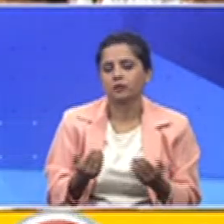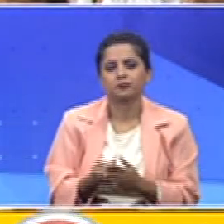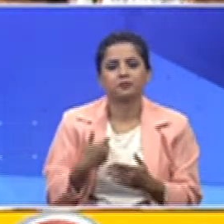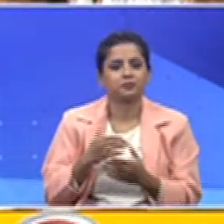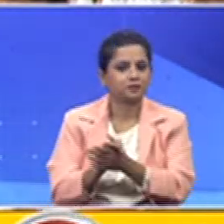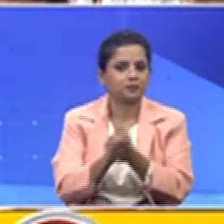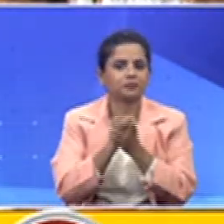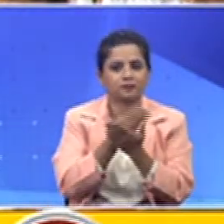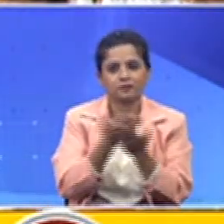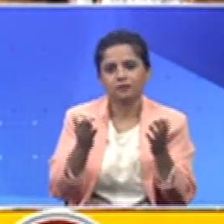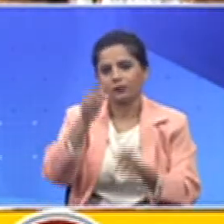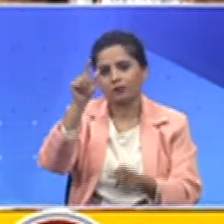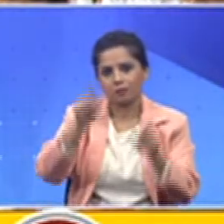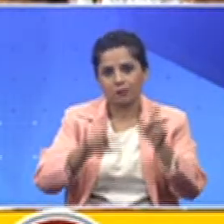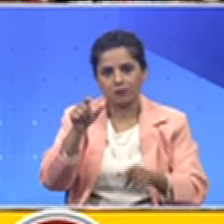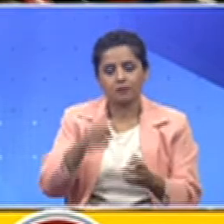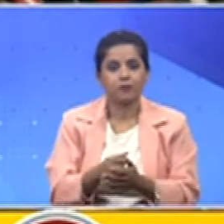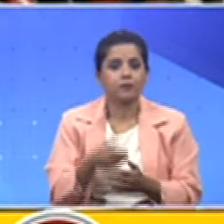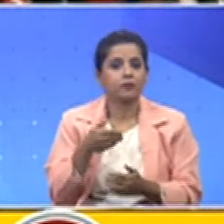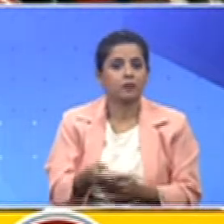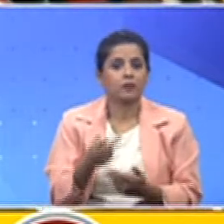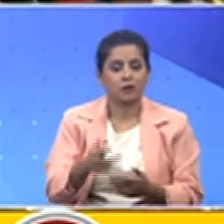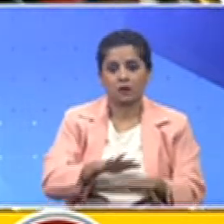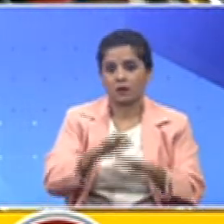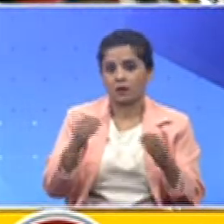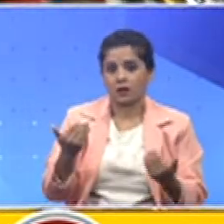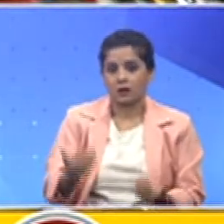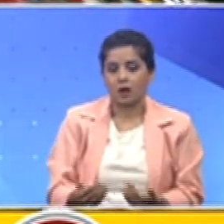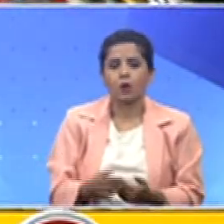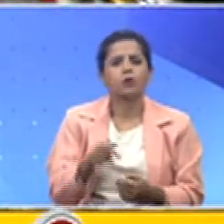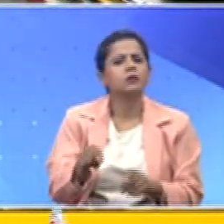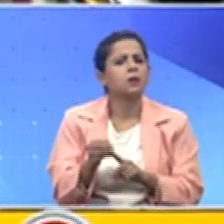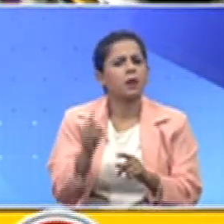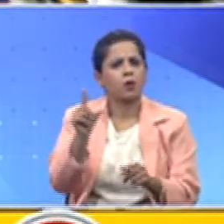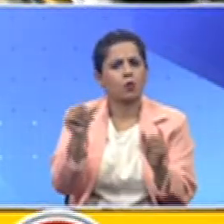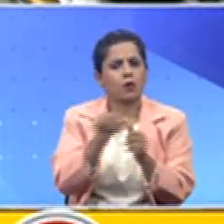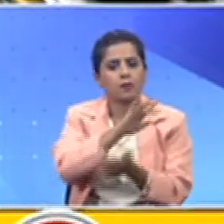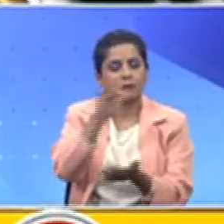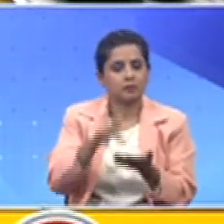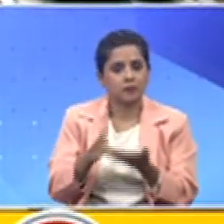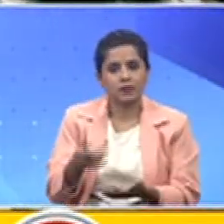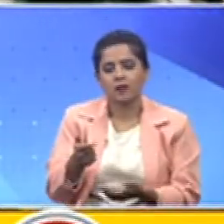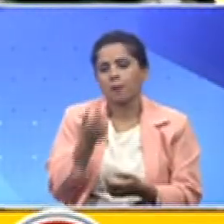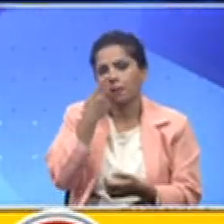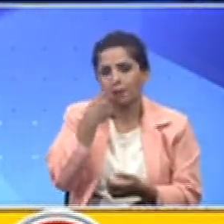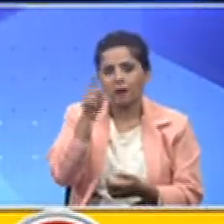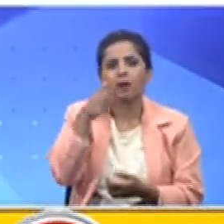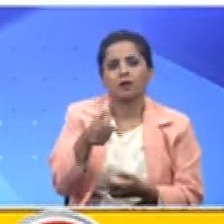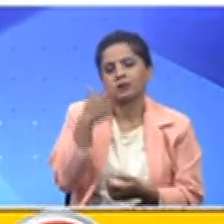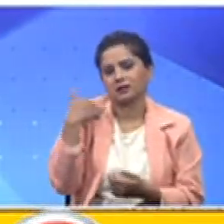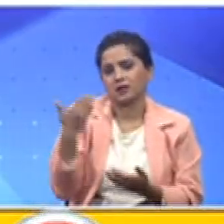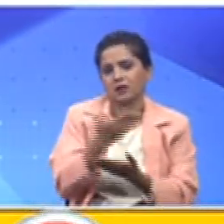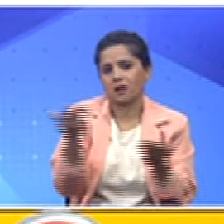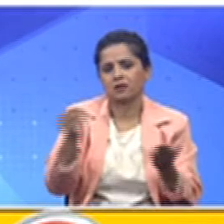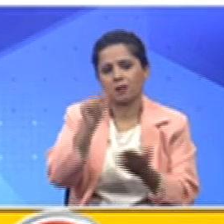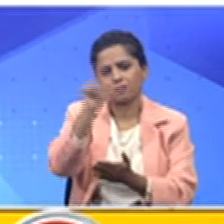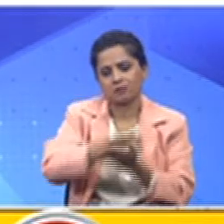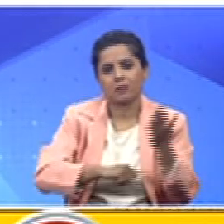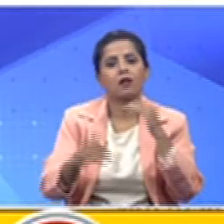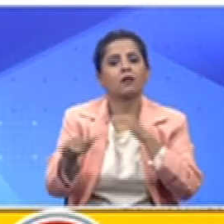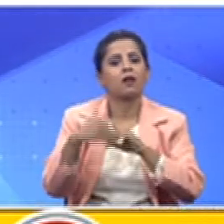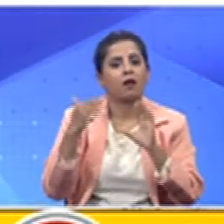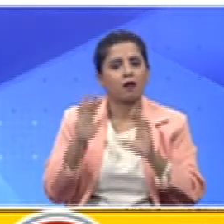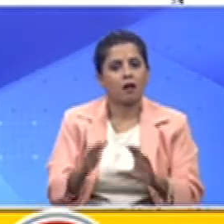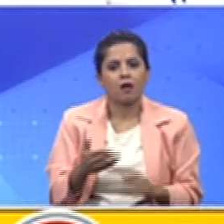प्यारे देशवासियों, देवभूमि उत्तराखंड की कुछ माताओं और बहनों ने जो पत्र मुझे लिखे हैं